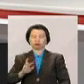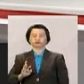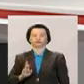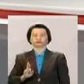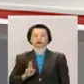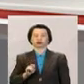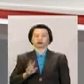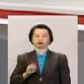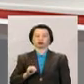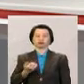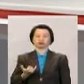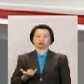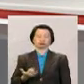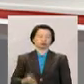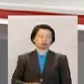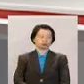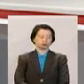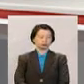di studio. Silakan.